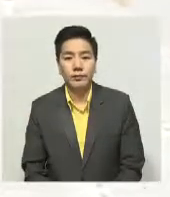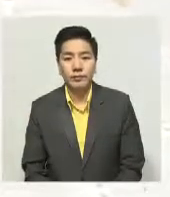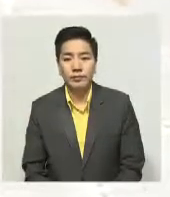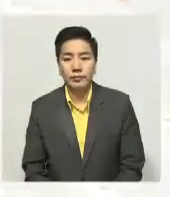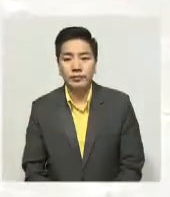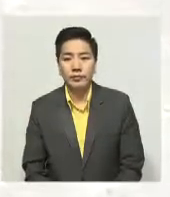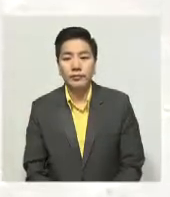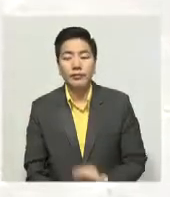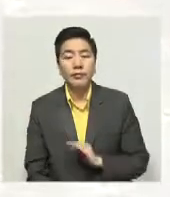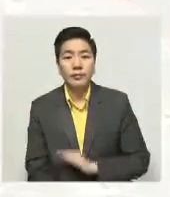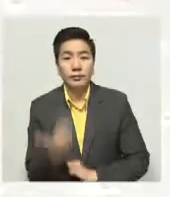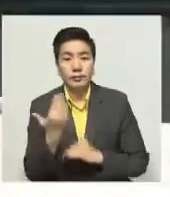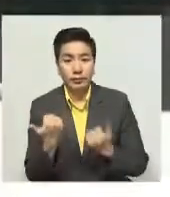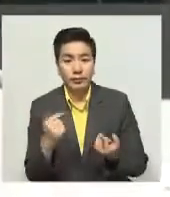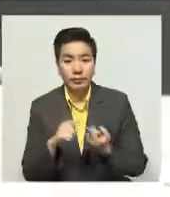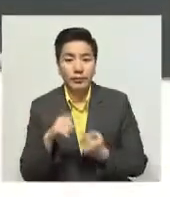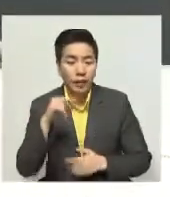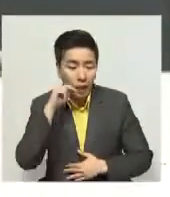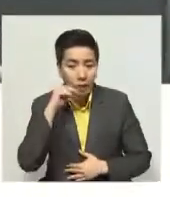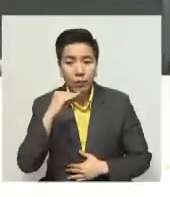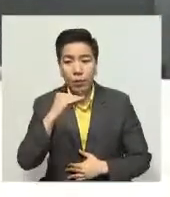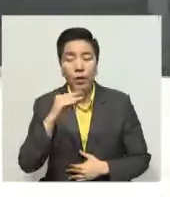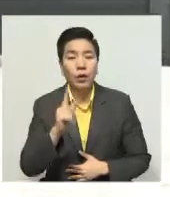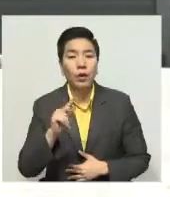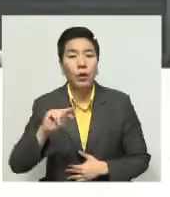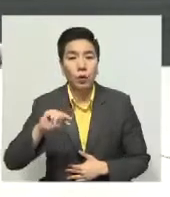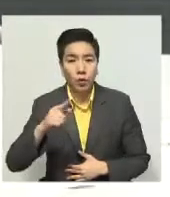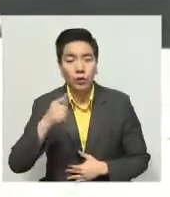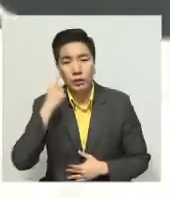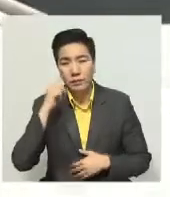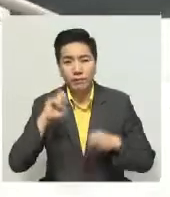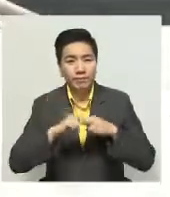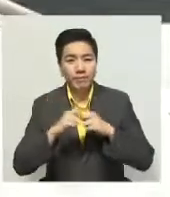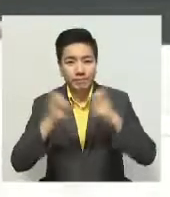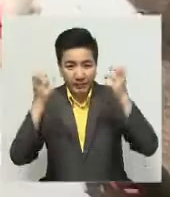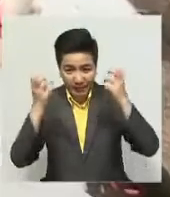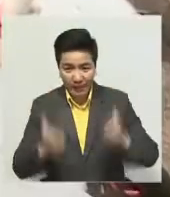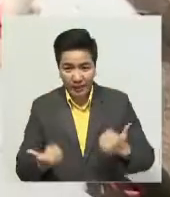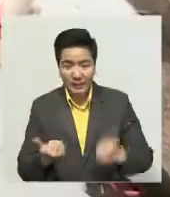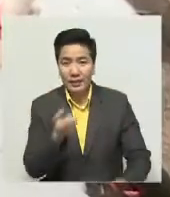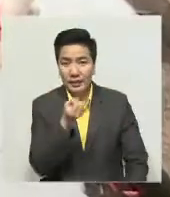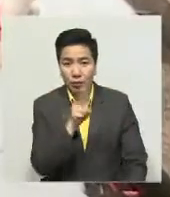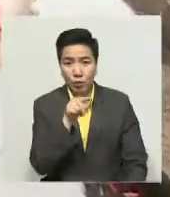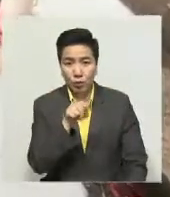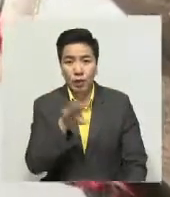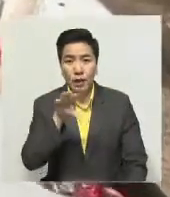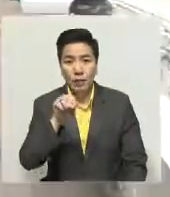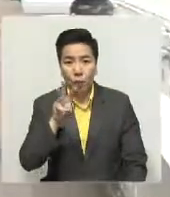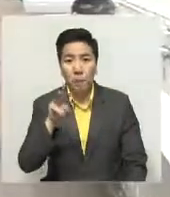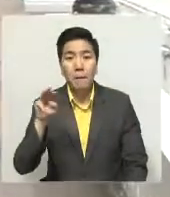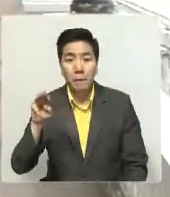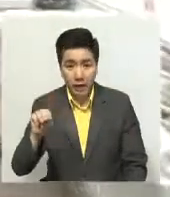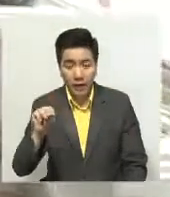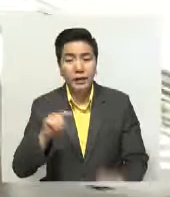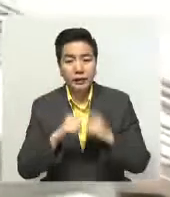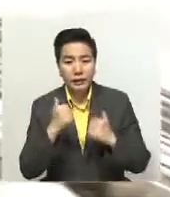ในช่วงเช้าวันนี้นะคะระดับแม่น้ำโขงค่ะเข้าขั้นวิกฤตแล้วนะคะอยู่ที่ 12.56 เมตรสูงกว่า